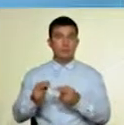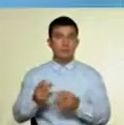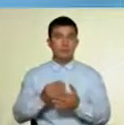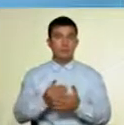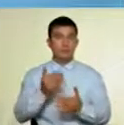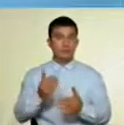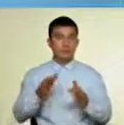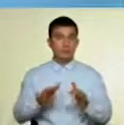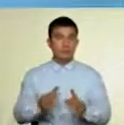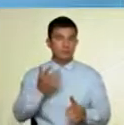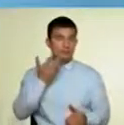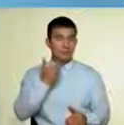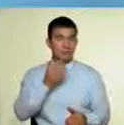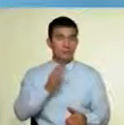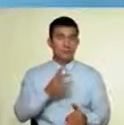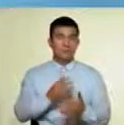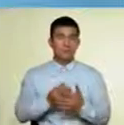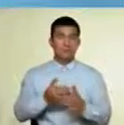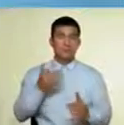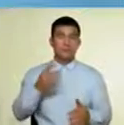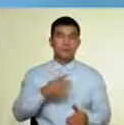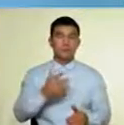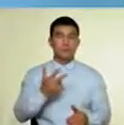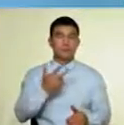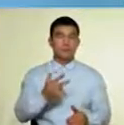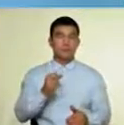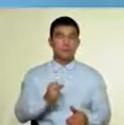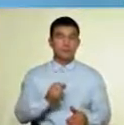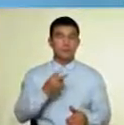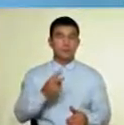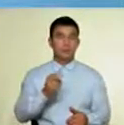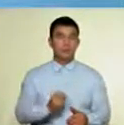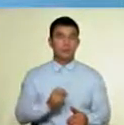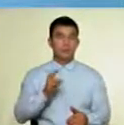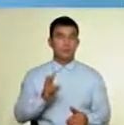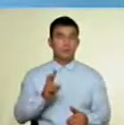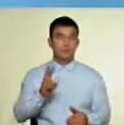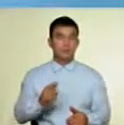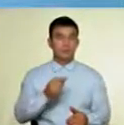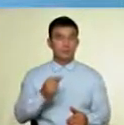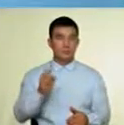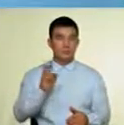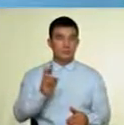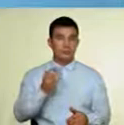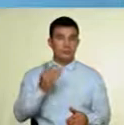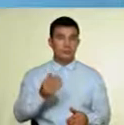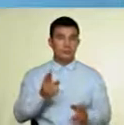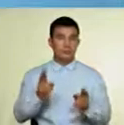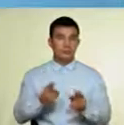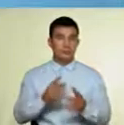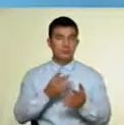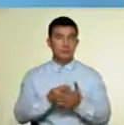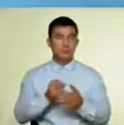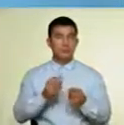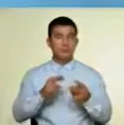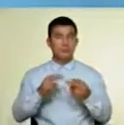deganda, demak, yuqoridagi misolimiz mana 3a 2ab kvadrat minus b ni standart shaklga qanday